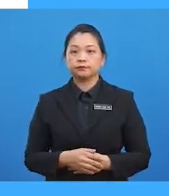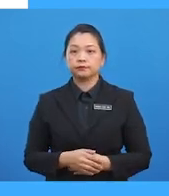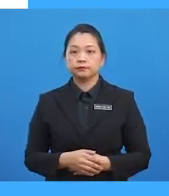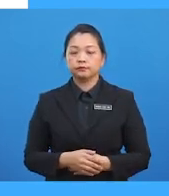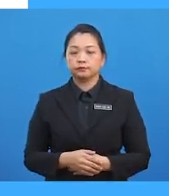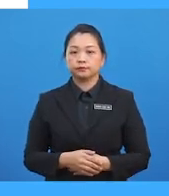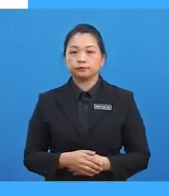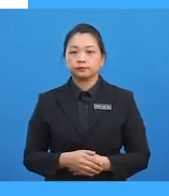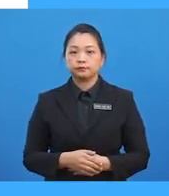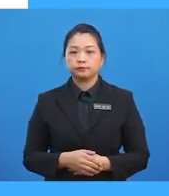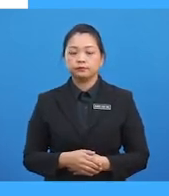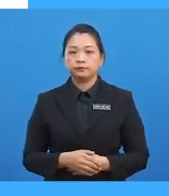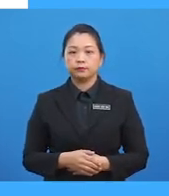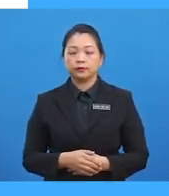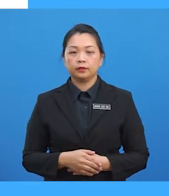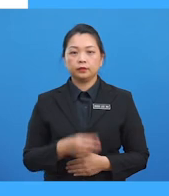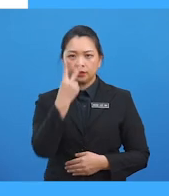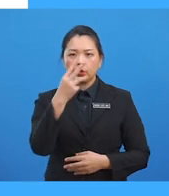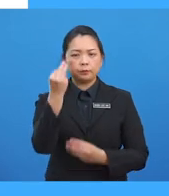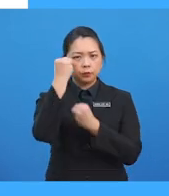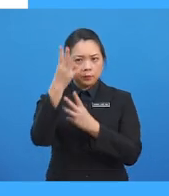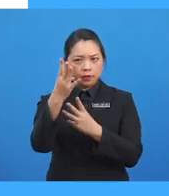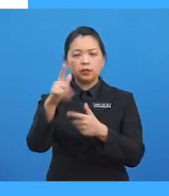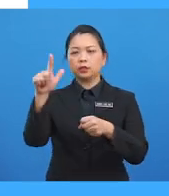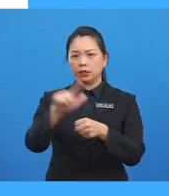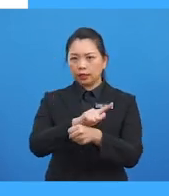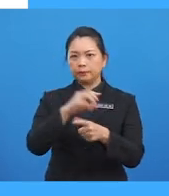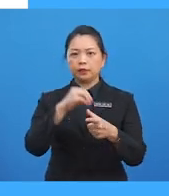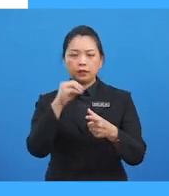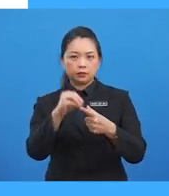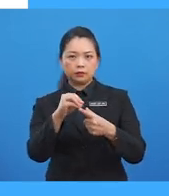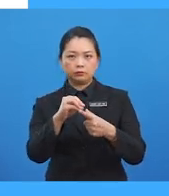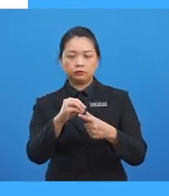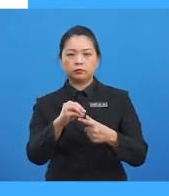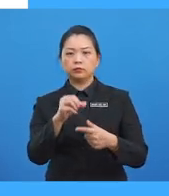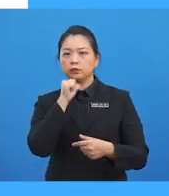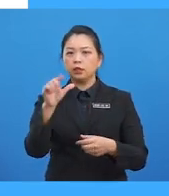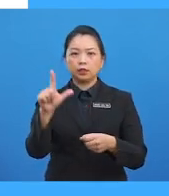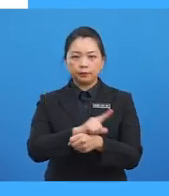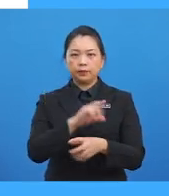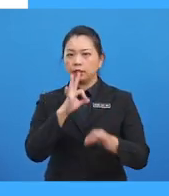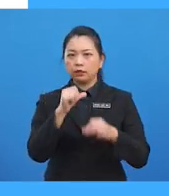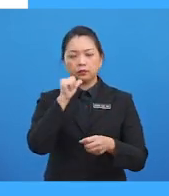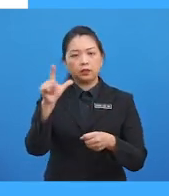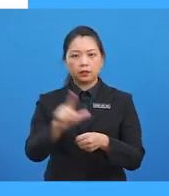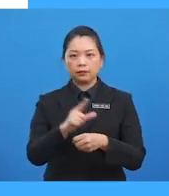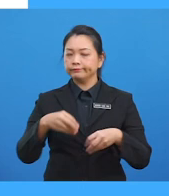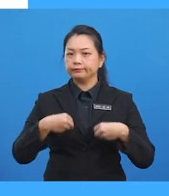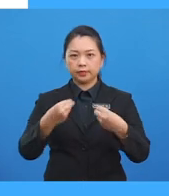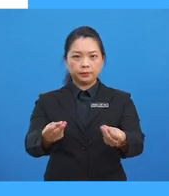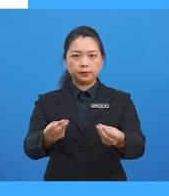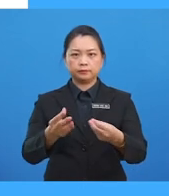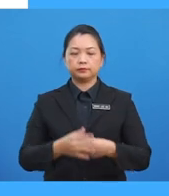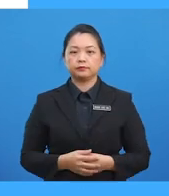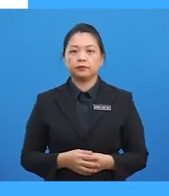Invention Disclosure Form, maklumat lengkap atau tidak. Yang ketiga, tidak lengkap, kembalikan kepada pereka cipta.